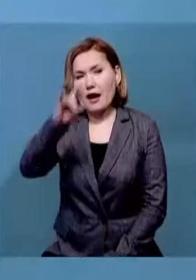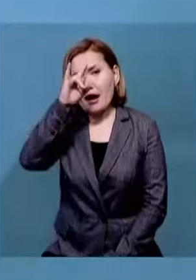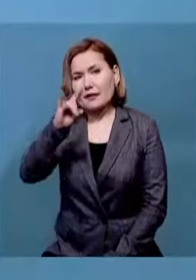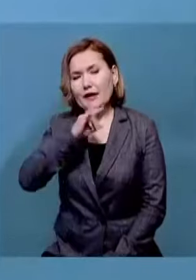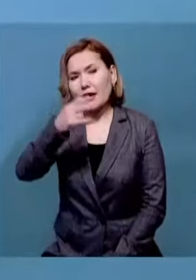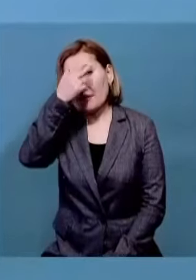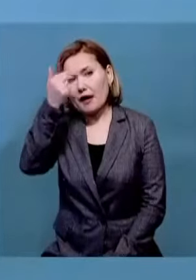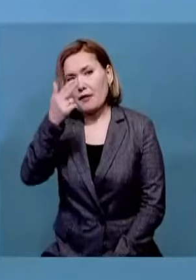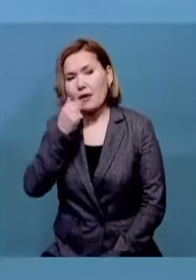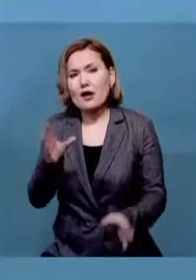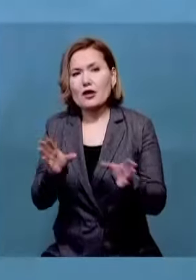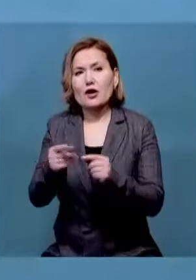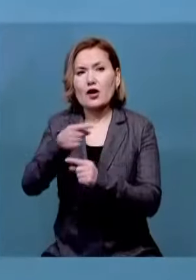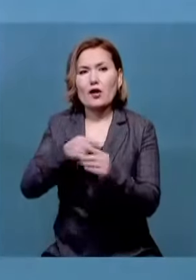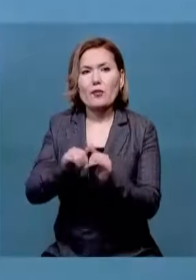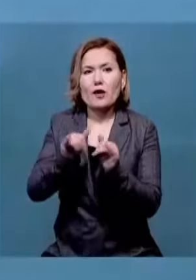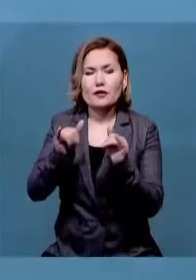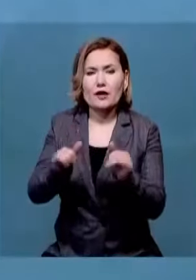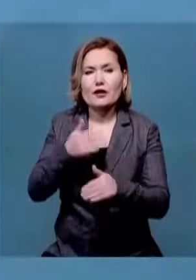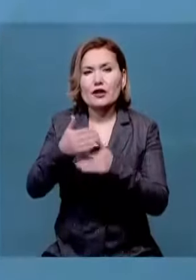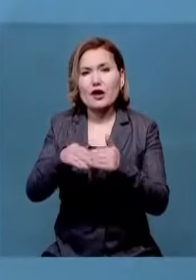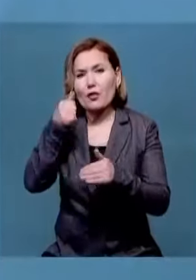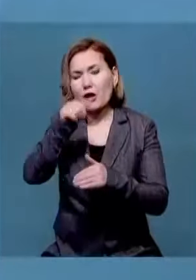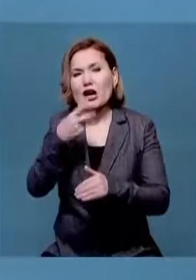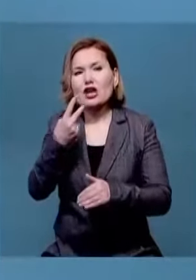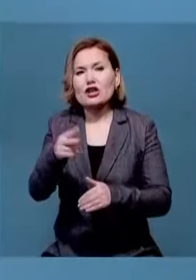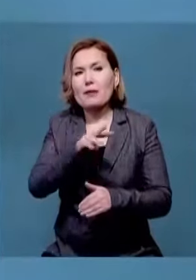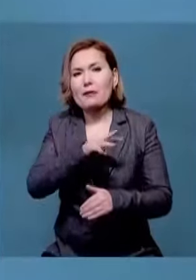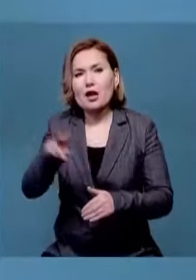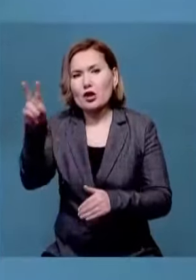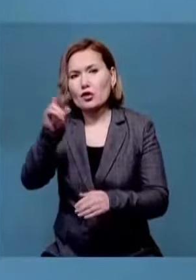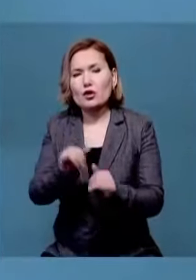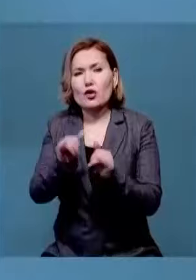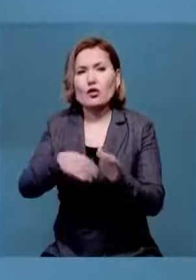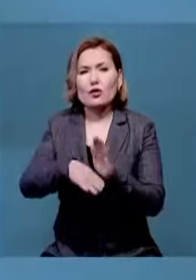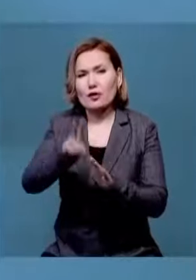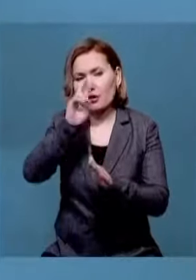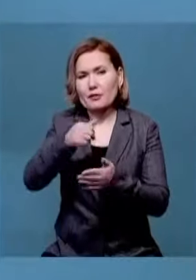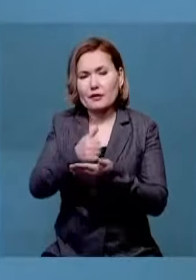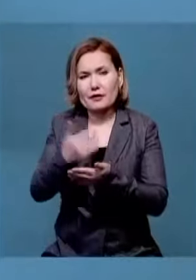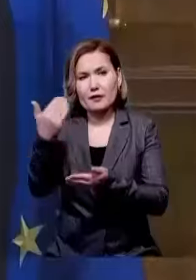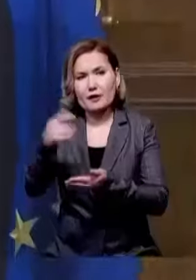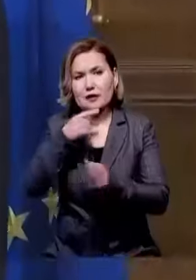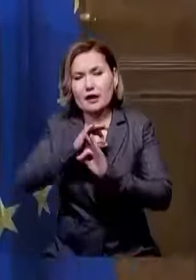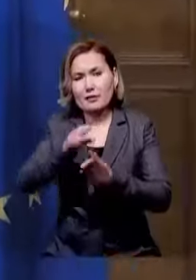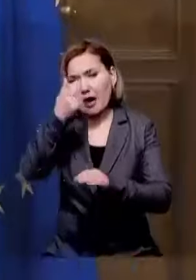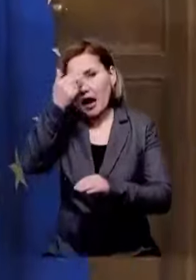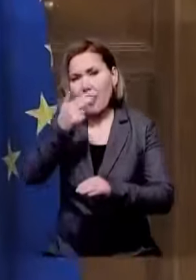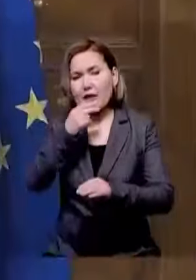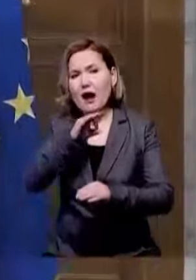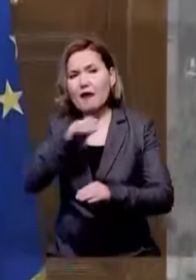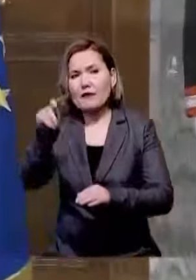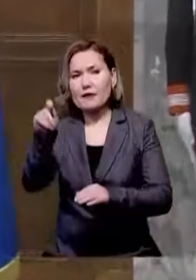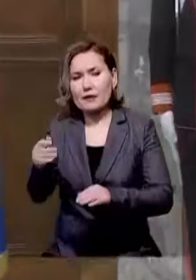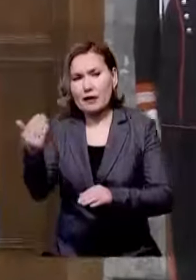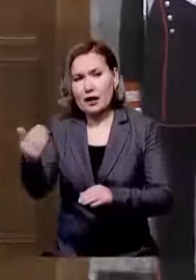Қазақстан мен Италия арасындағы тауар айналымы таяу жылдары 20 миллиард долларға жетпек. Мұны мемлекет басшысы айтты. Италияға ресми сапармен